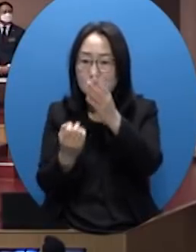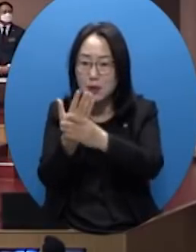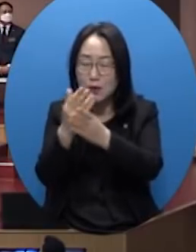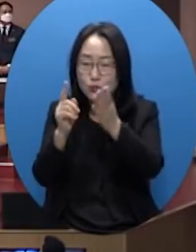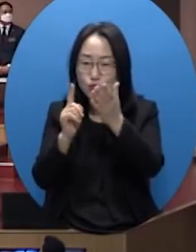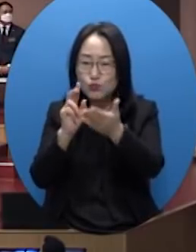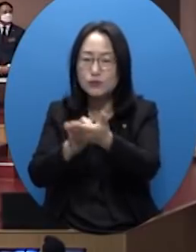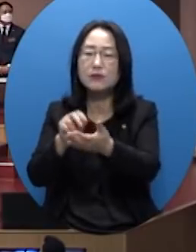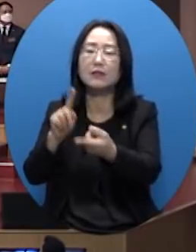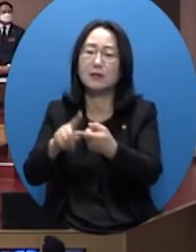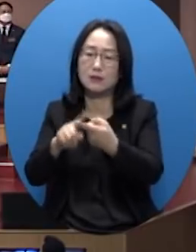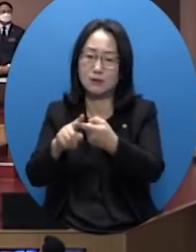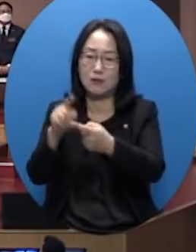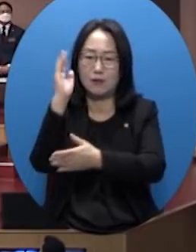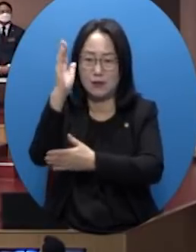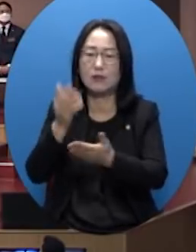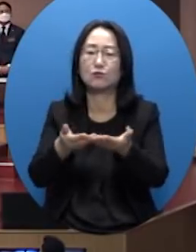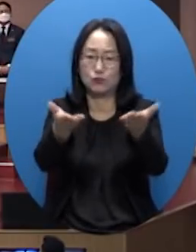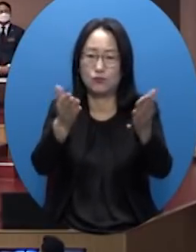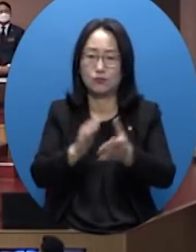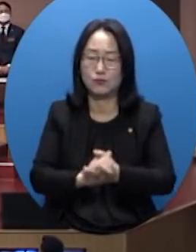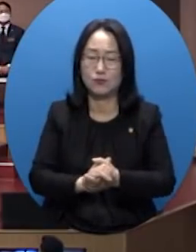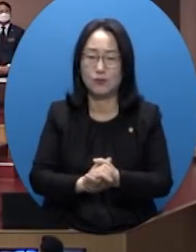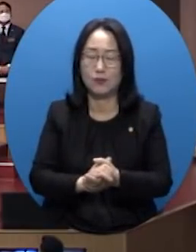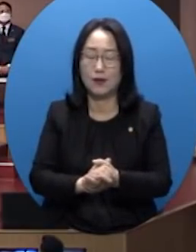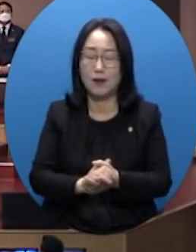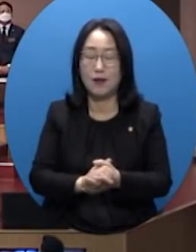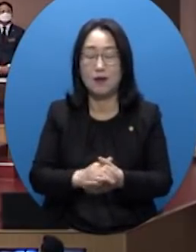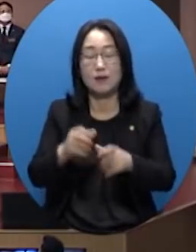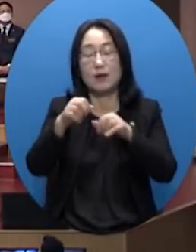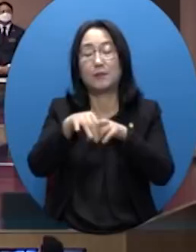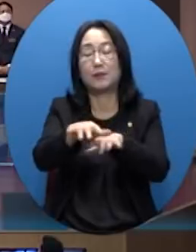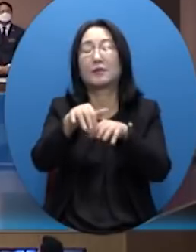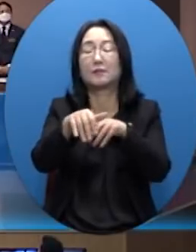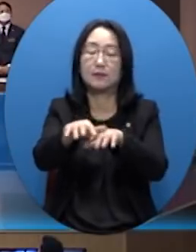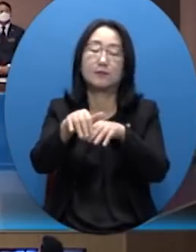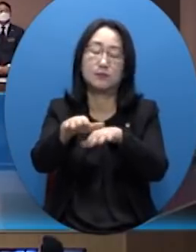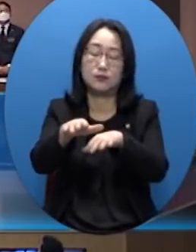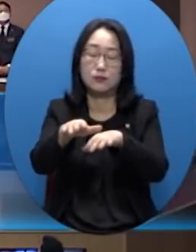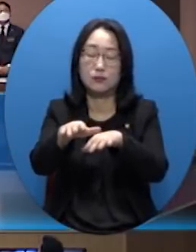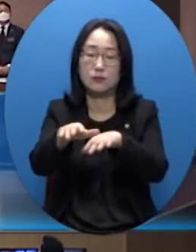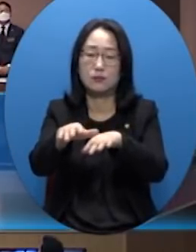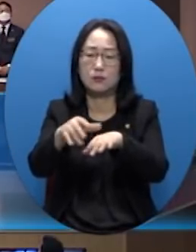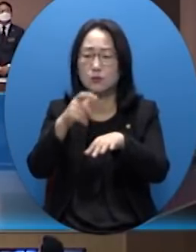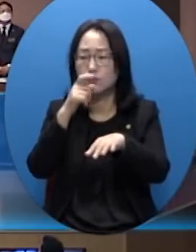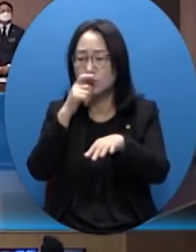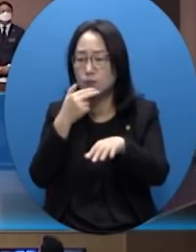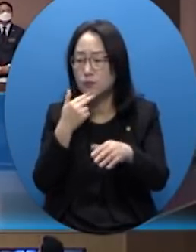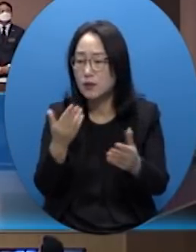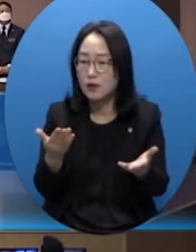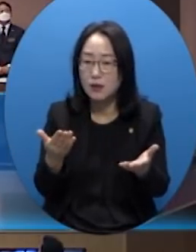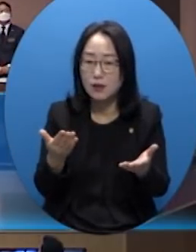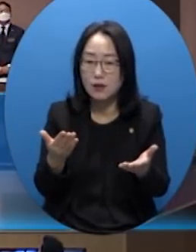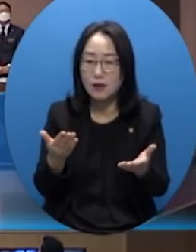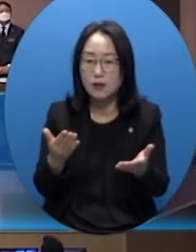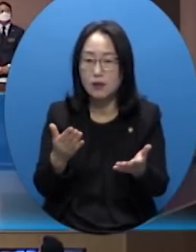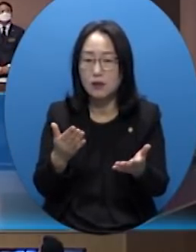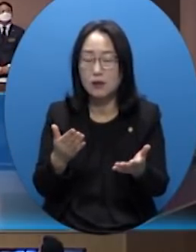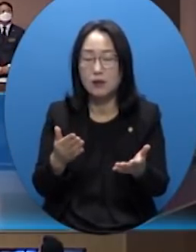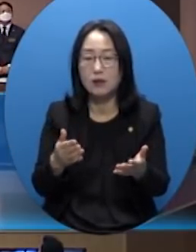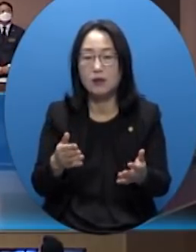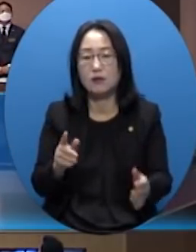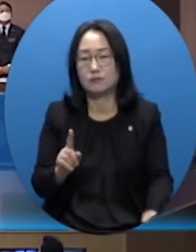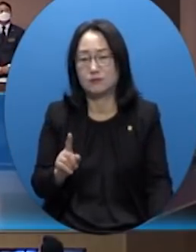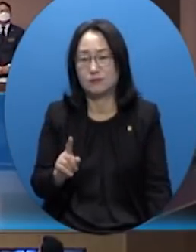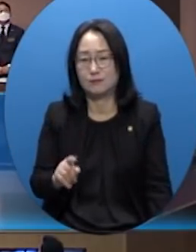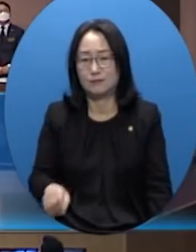있습니다 그들이 3 하러 가다 물이 없는 상황에 빠뜨리게 되었습니다